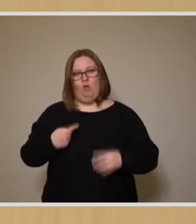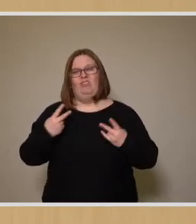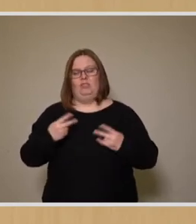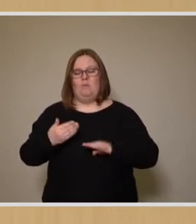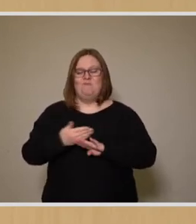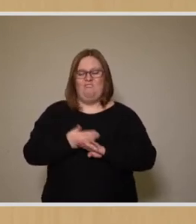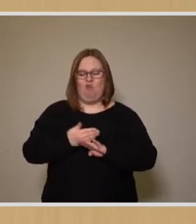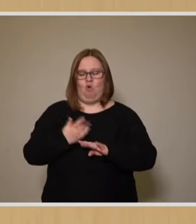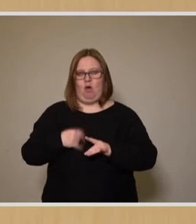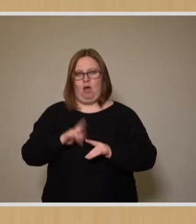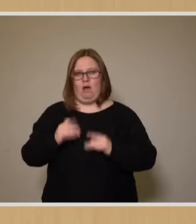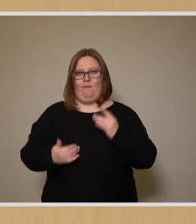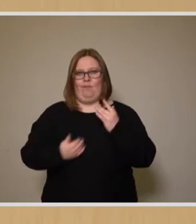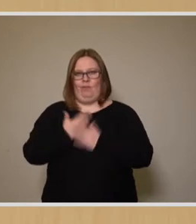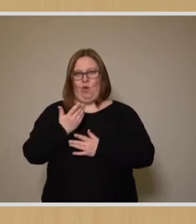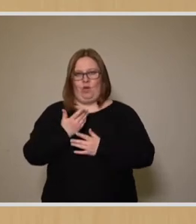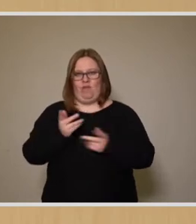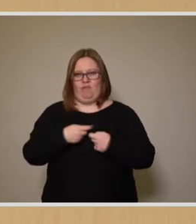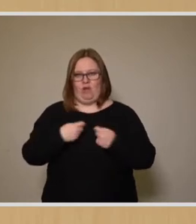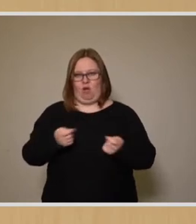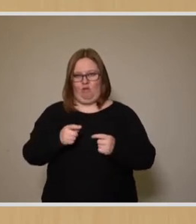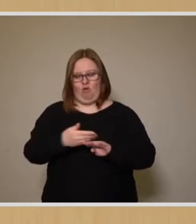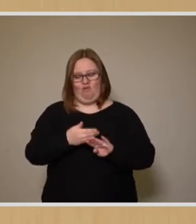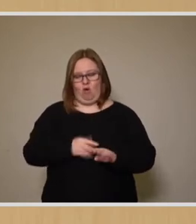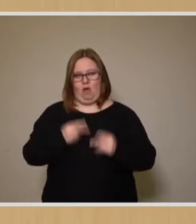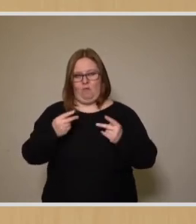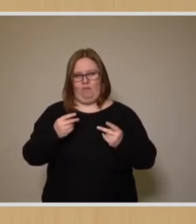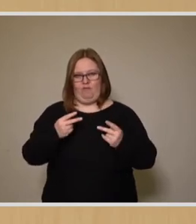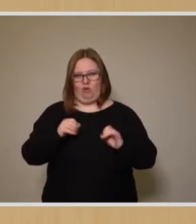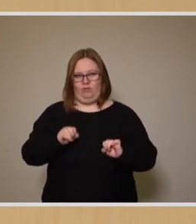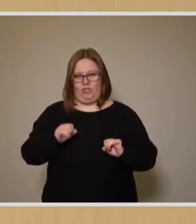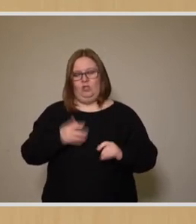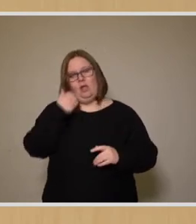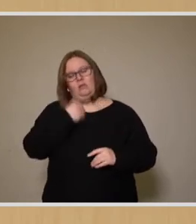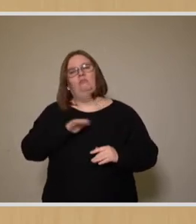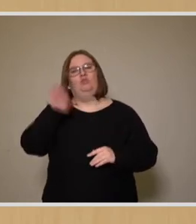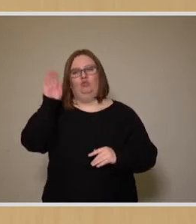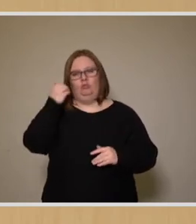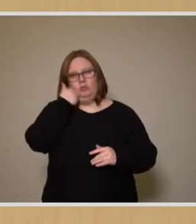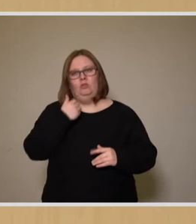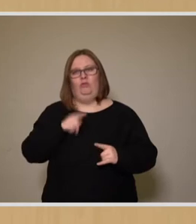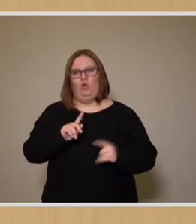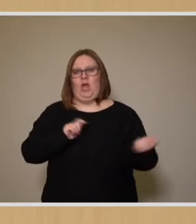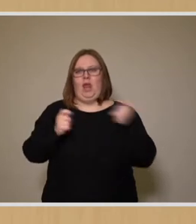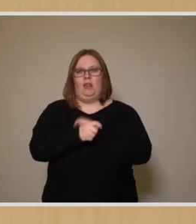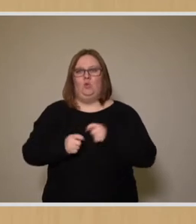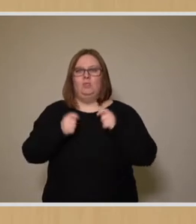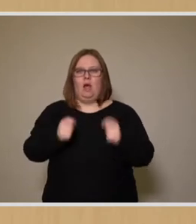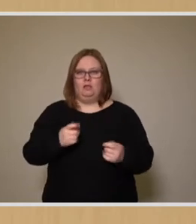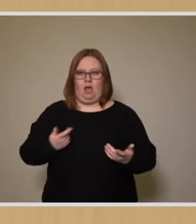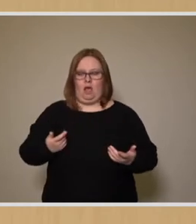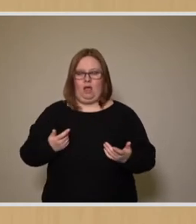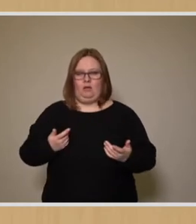bevor die Option eines möglichen Verkaufs vom Tisch ist. Deswegen bitten wir um die Zustimmung zu dem Änderungsantrag